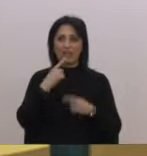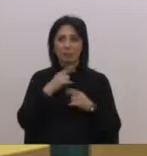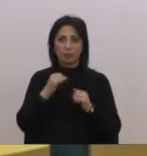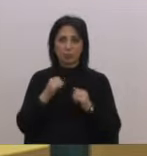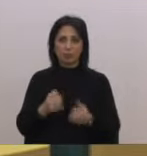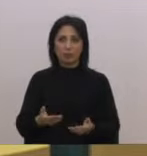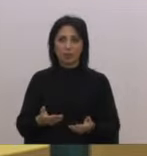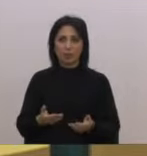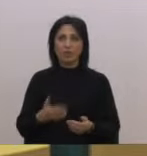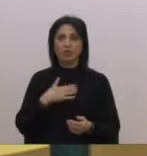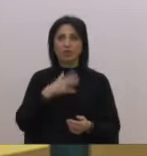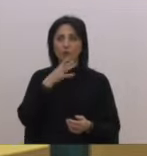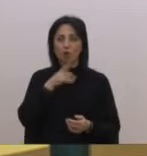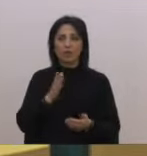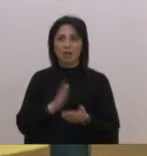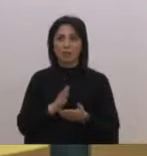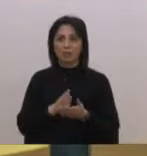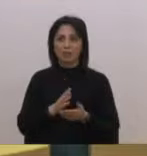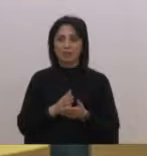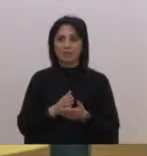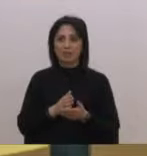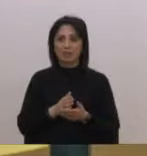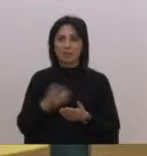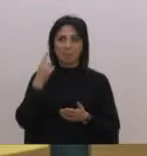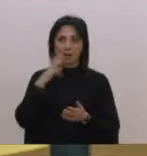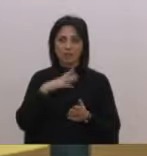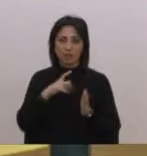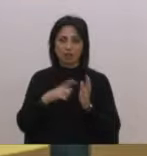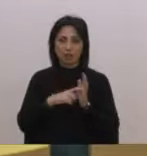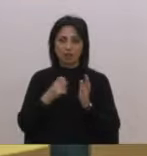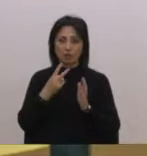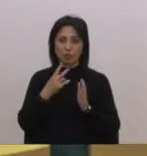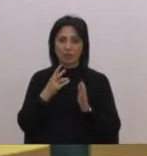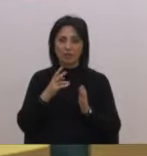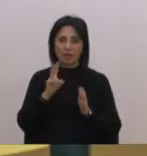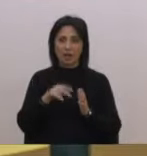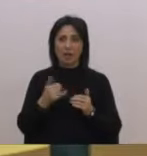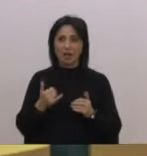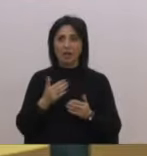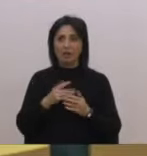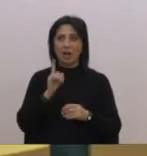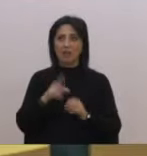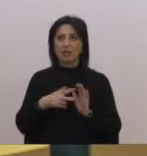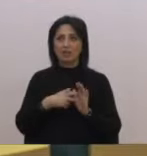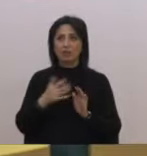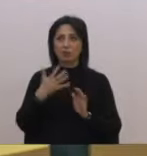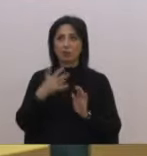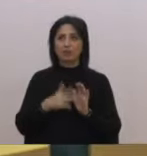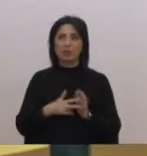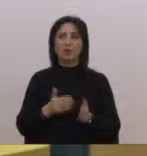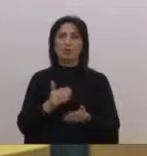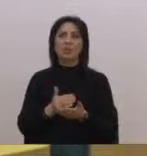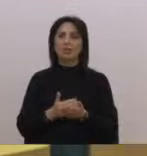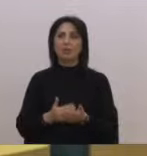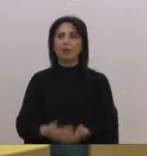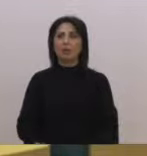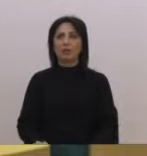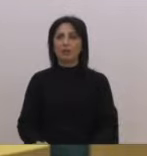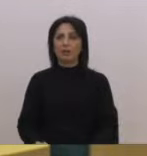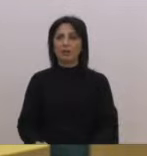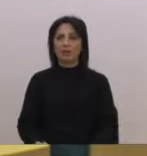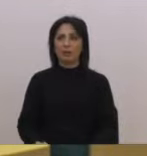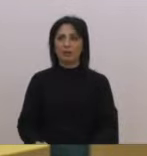subia, ce am drosu, aris, este că mașina cu și das tormeti, la rid, ahla, aris, atas, roaz, ormoza, tramet, ratma unde este sota aris,